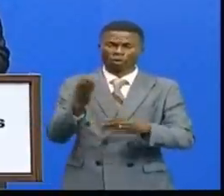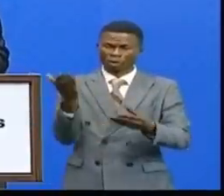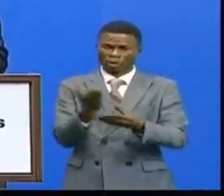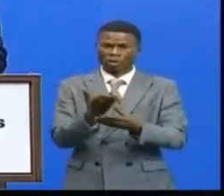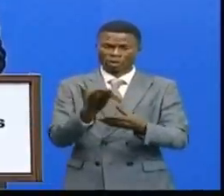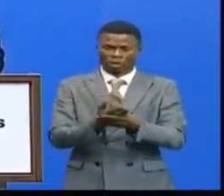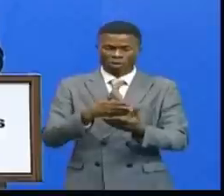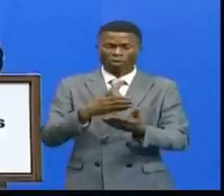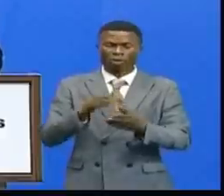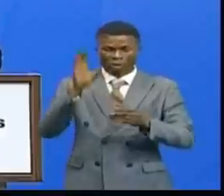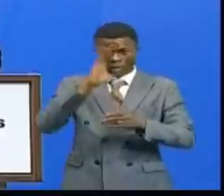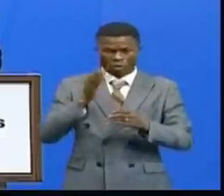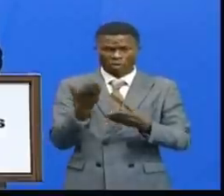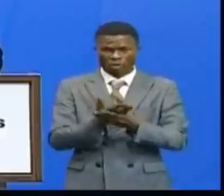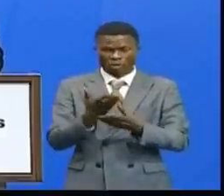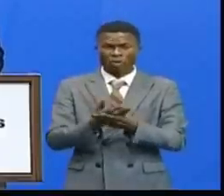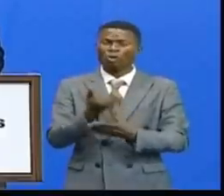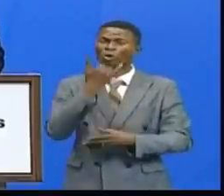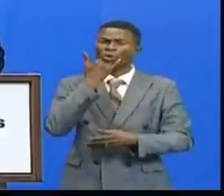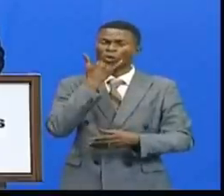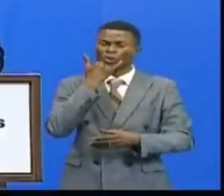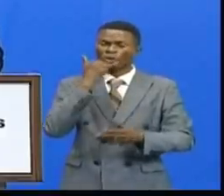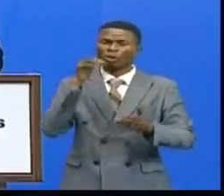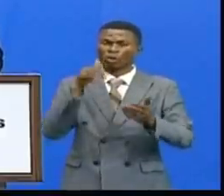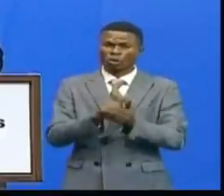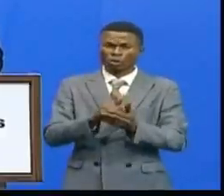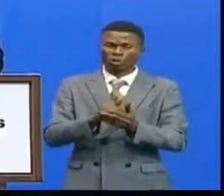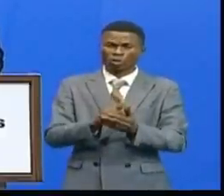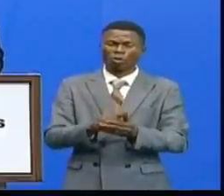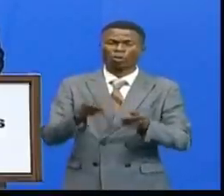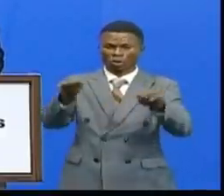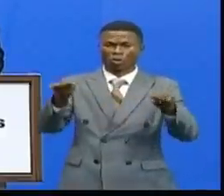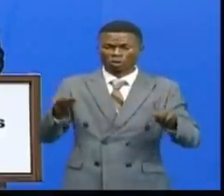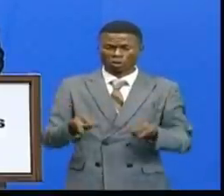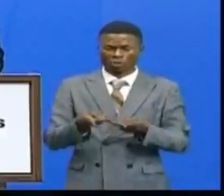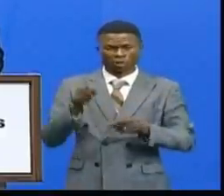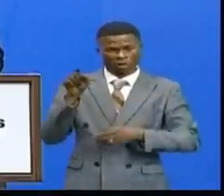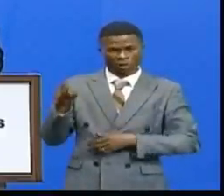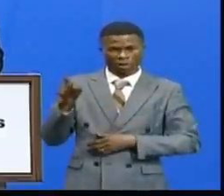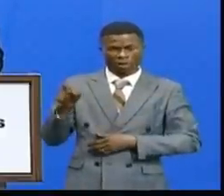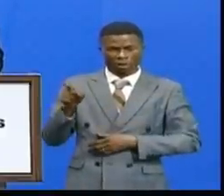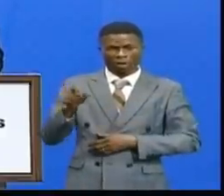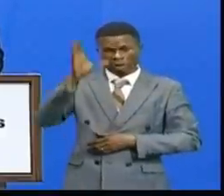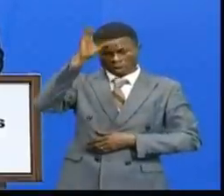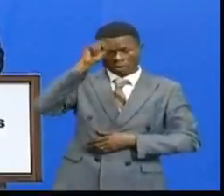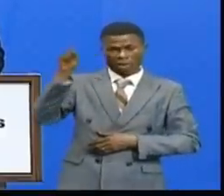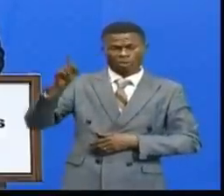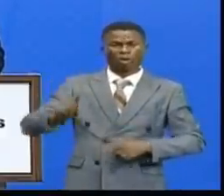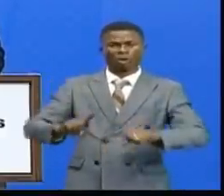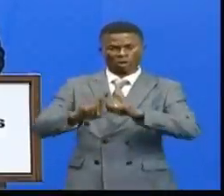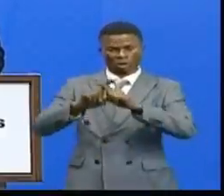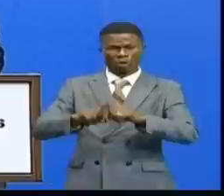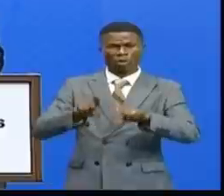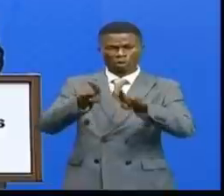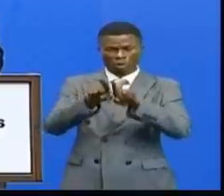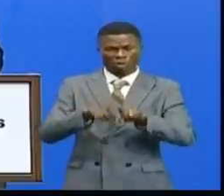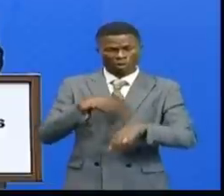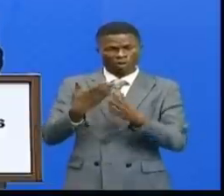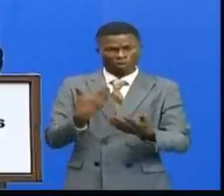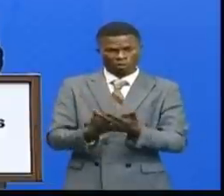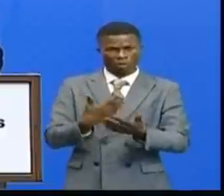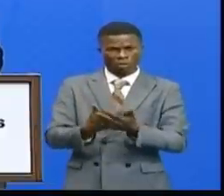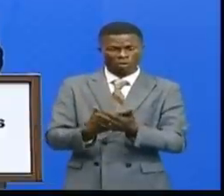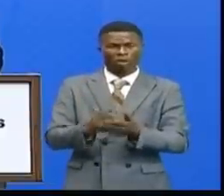documenter des faits infractionnels sur l'ensemble du périmètre concerné de la zone de conflit et d'accélérer